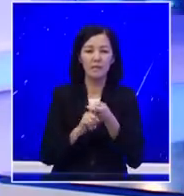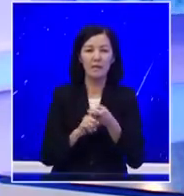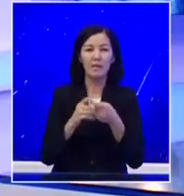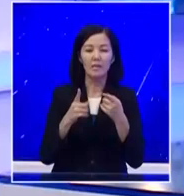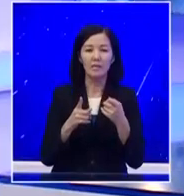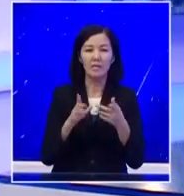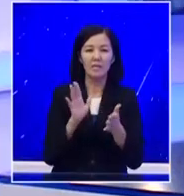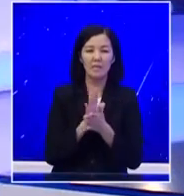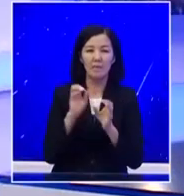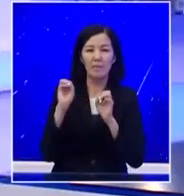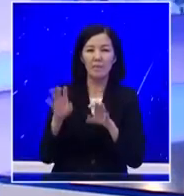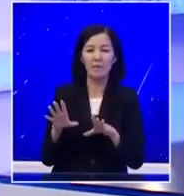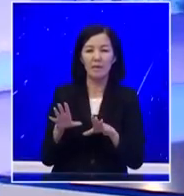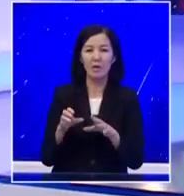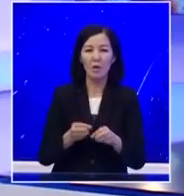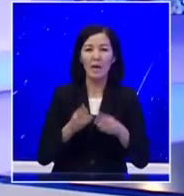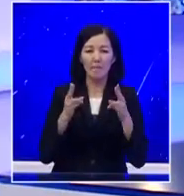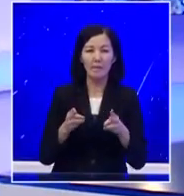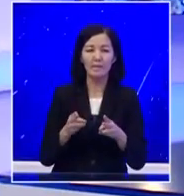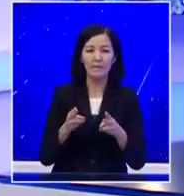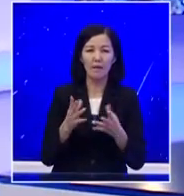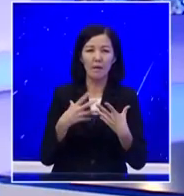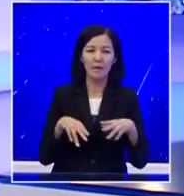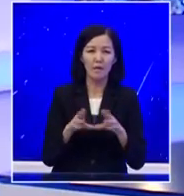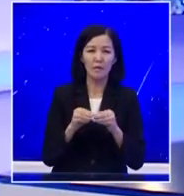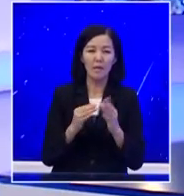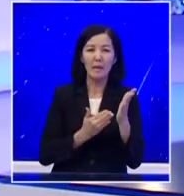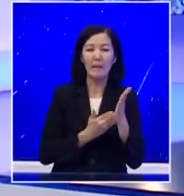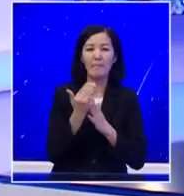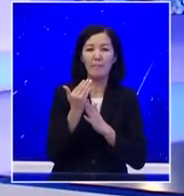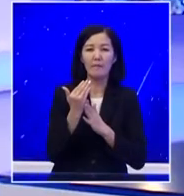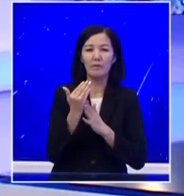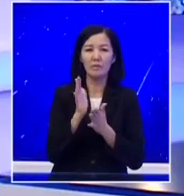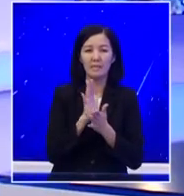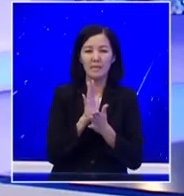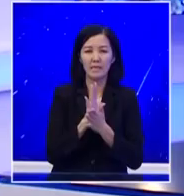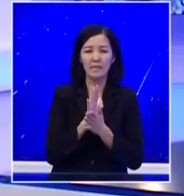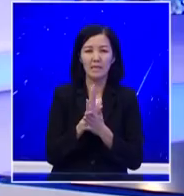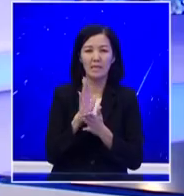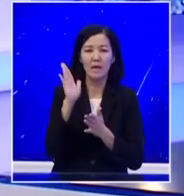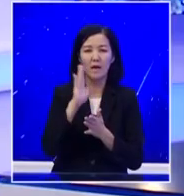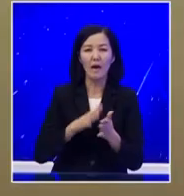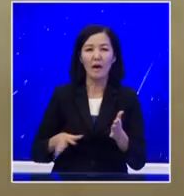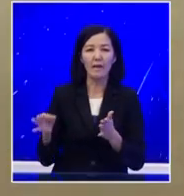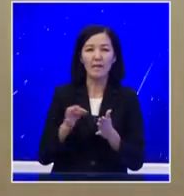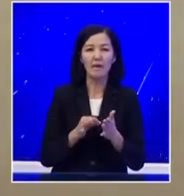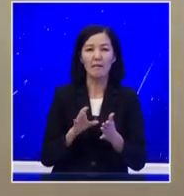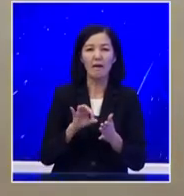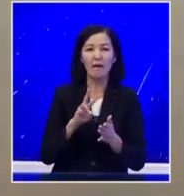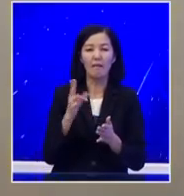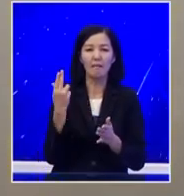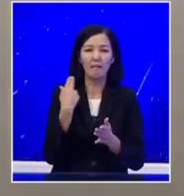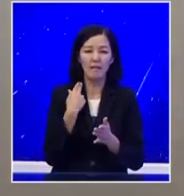представляет угрозу для окружающей среды и могут привести к повышению уровня загрязнения океана на юге англии отряды добровольцев